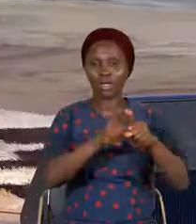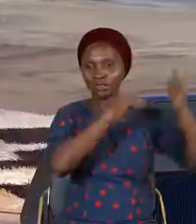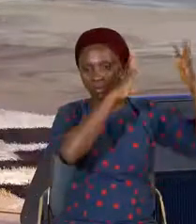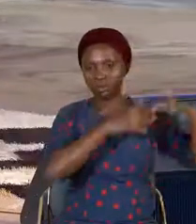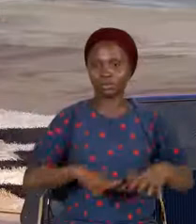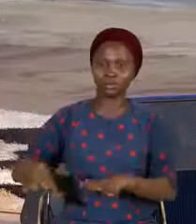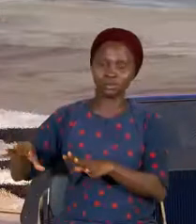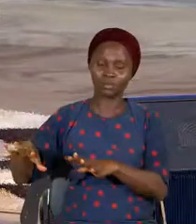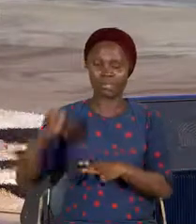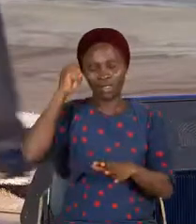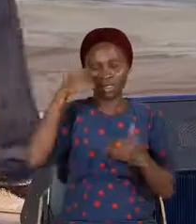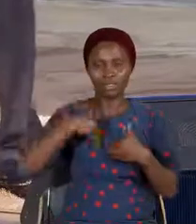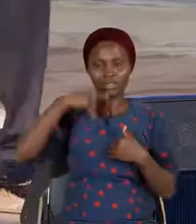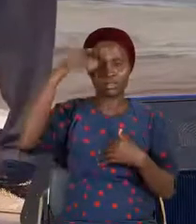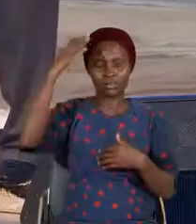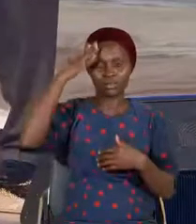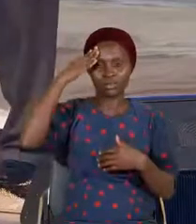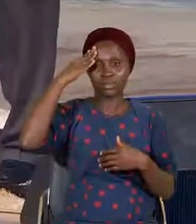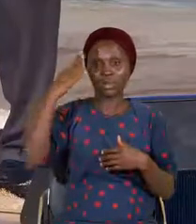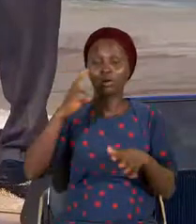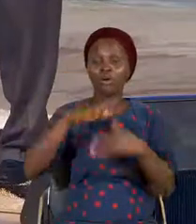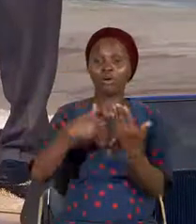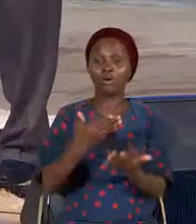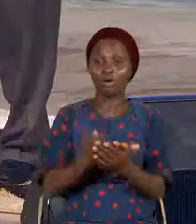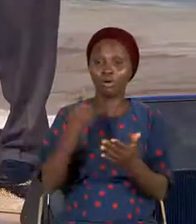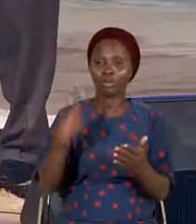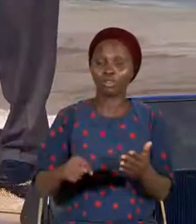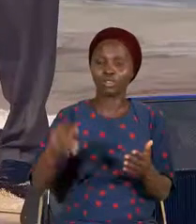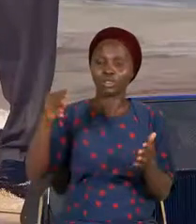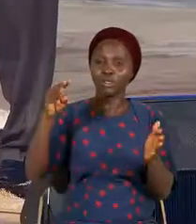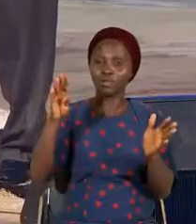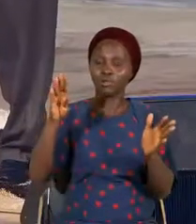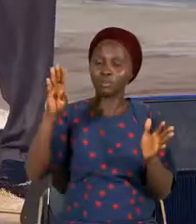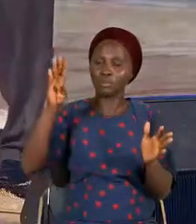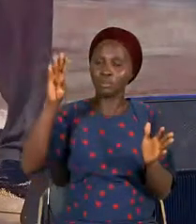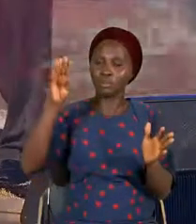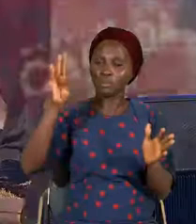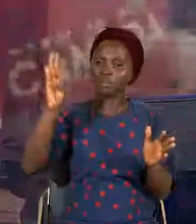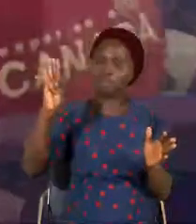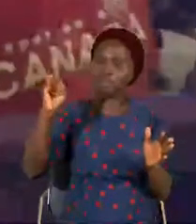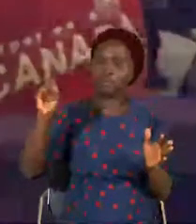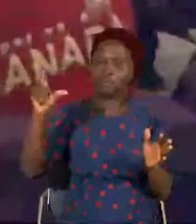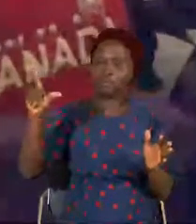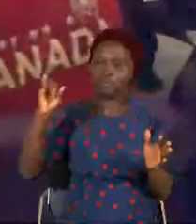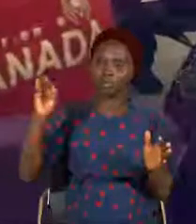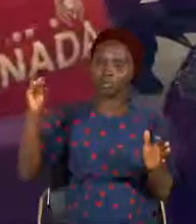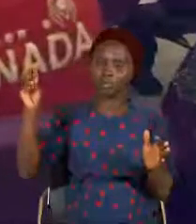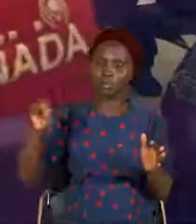connaissance de tous les milliards d'hommes qui ont vécu depuis le temps